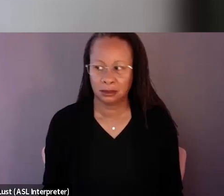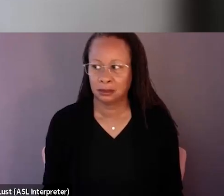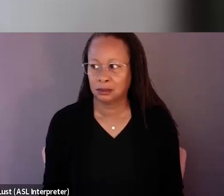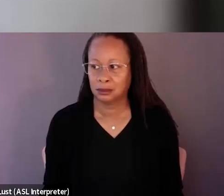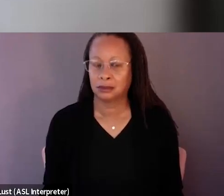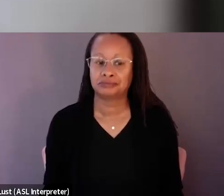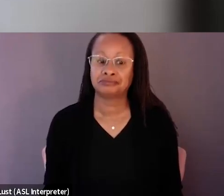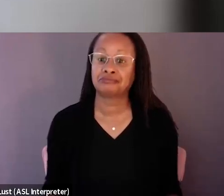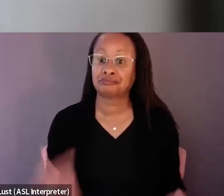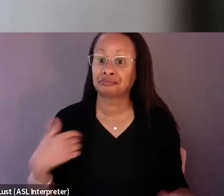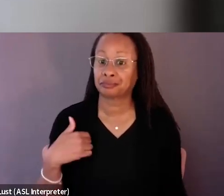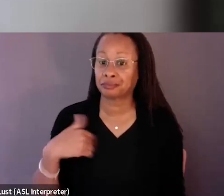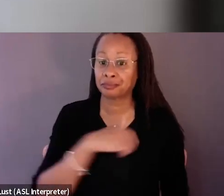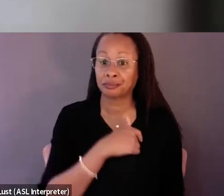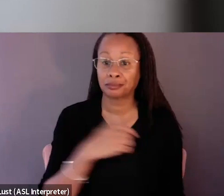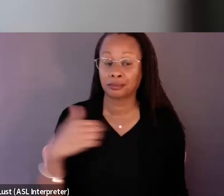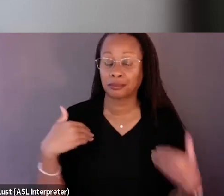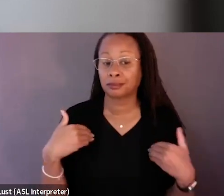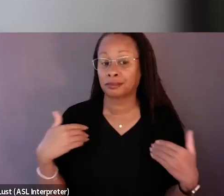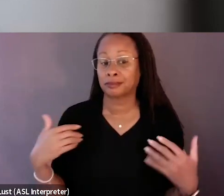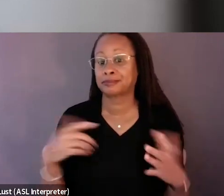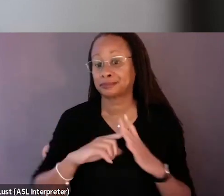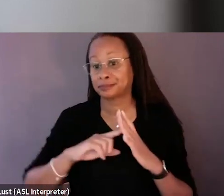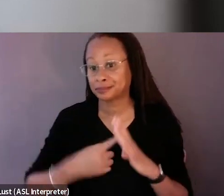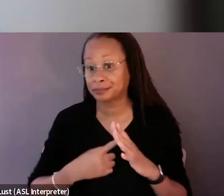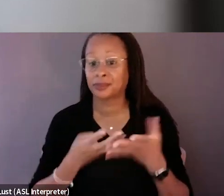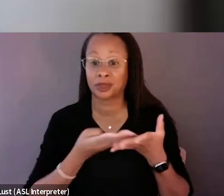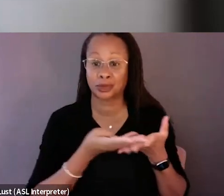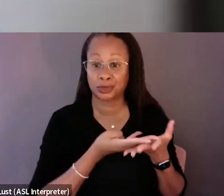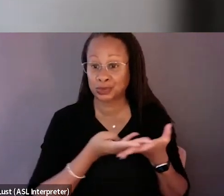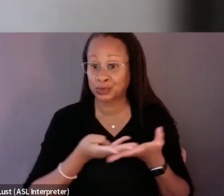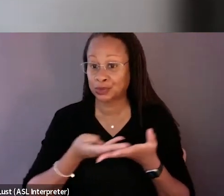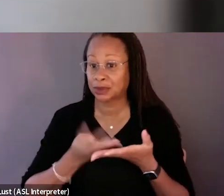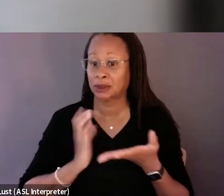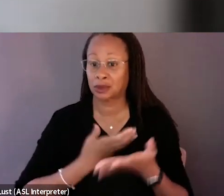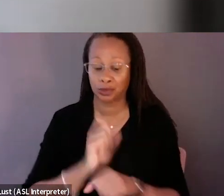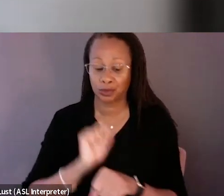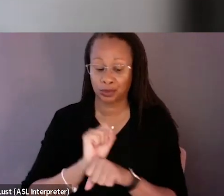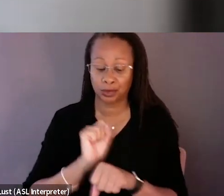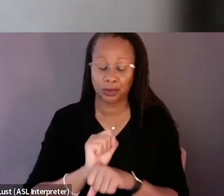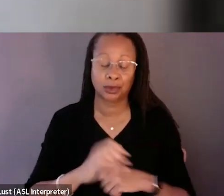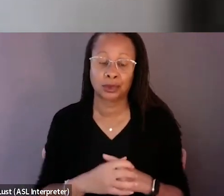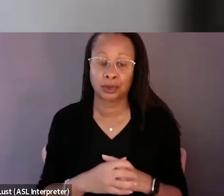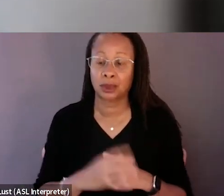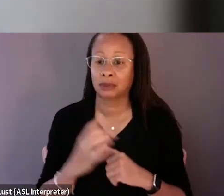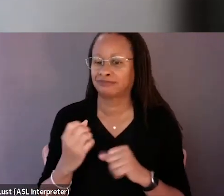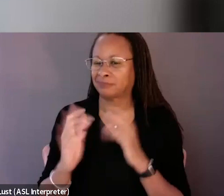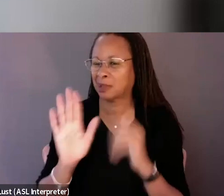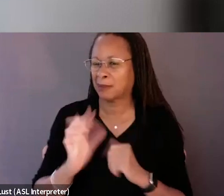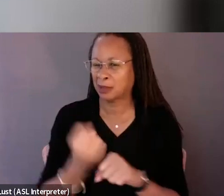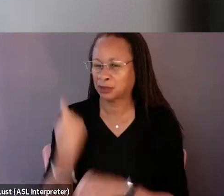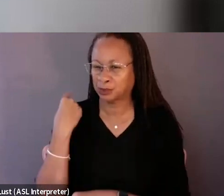Okay, we have been we started screening our work uh 1 year ago,